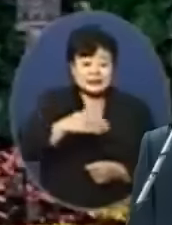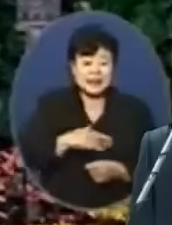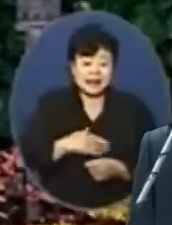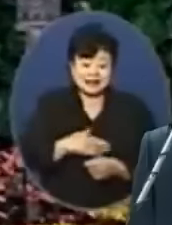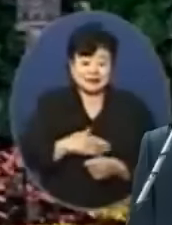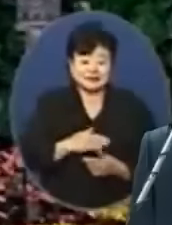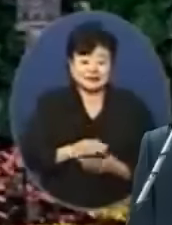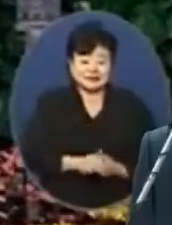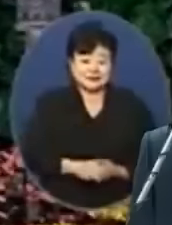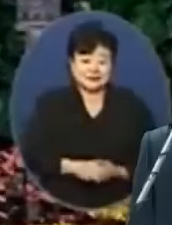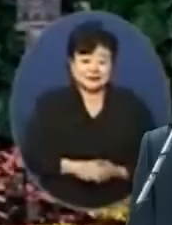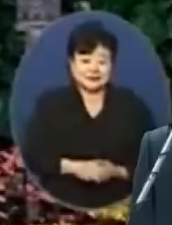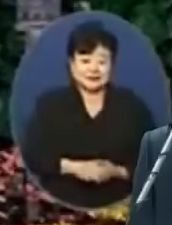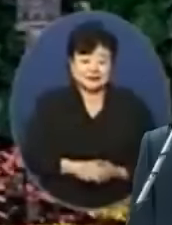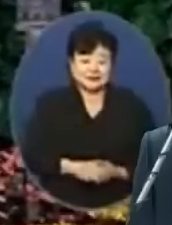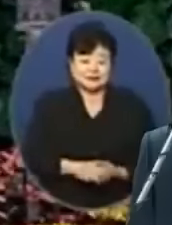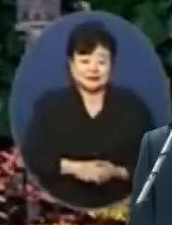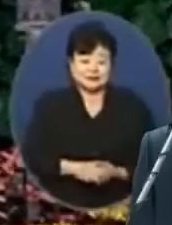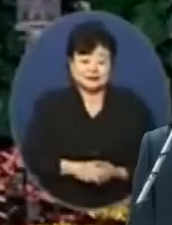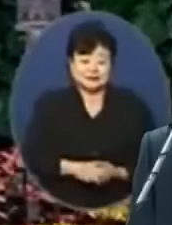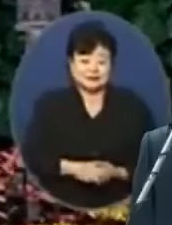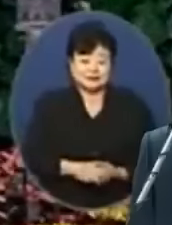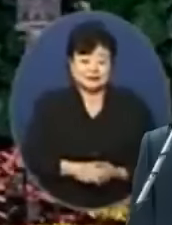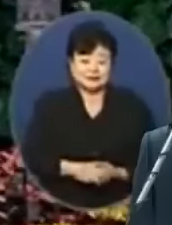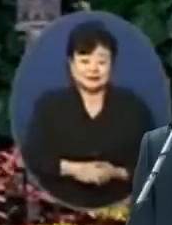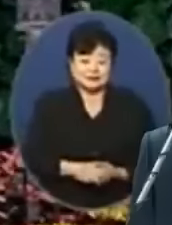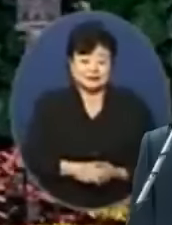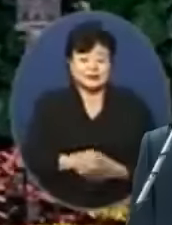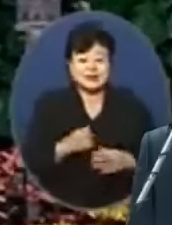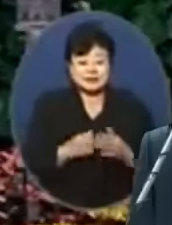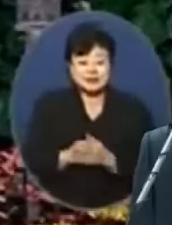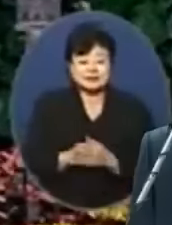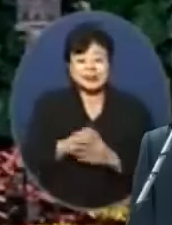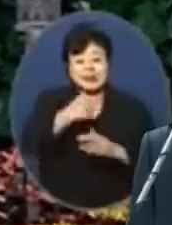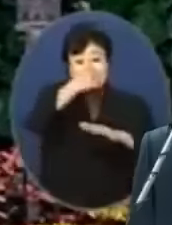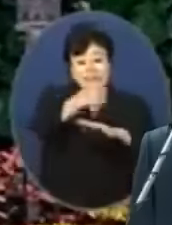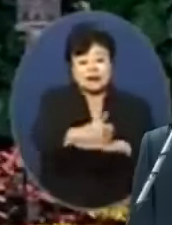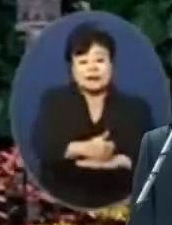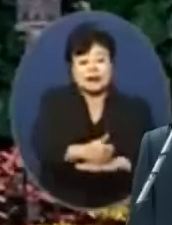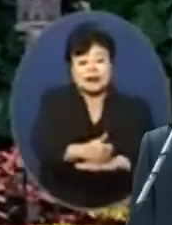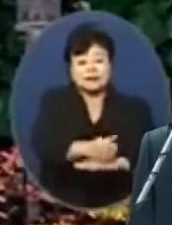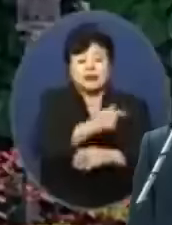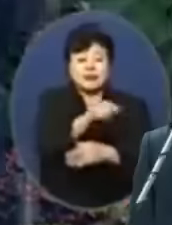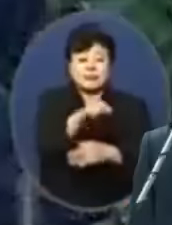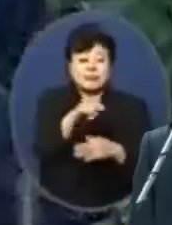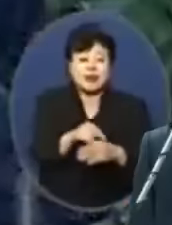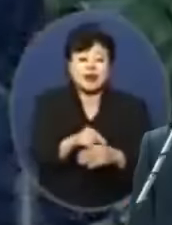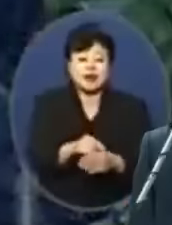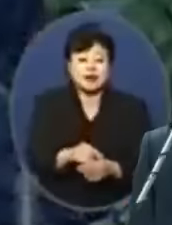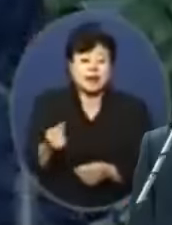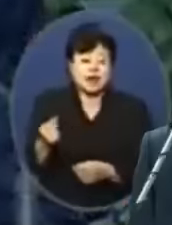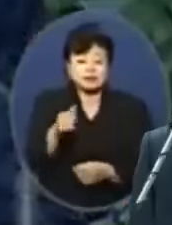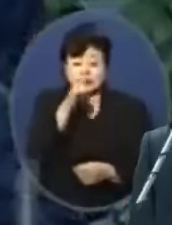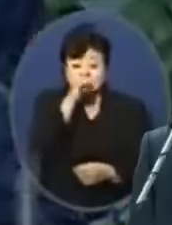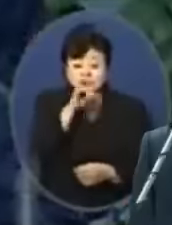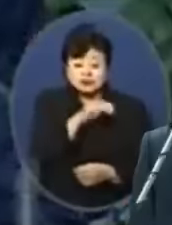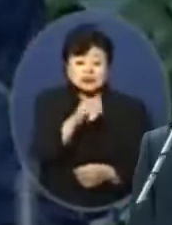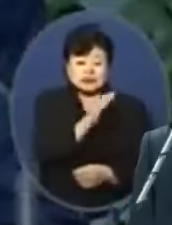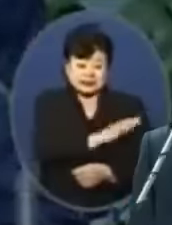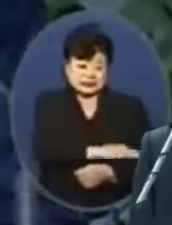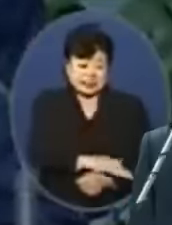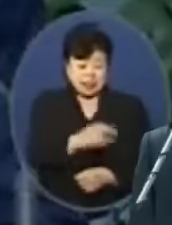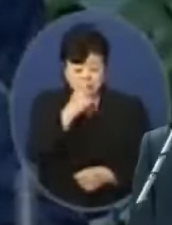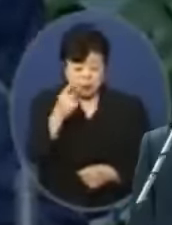줄도 알고 있습니다. 그러므로 그 결과 우리의 마음에 가지고 있을 것은 우리를